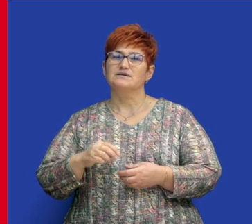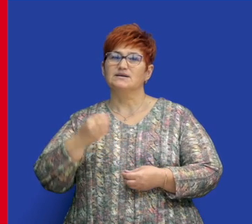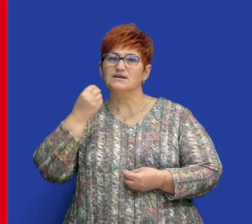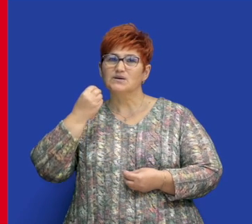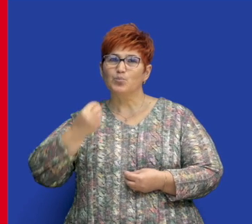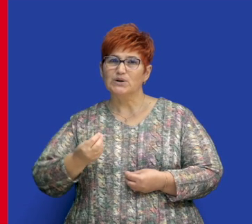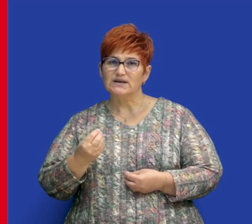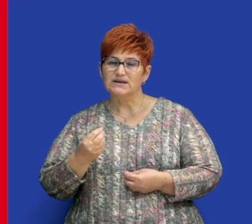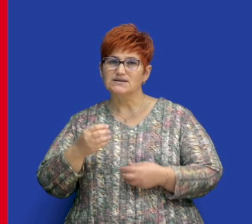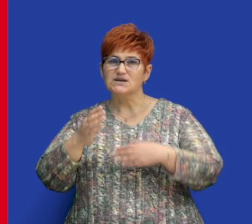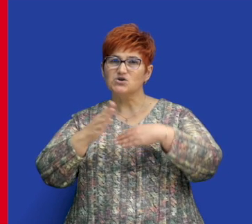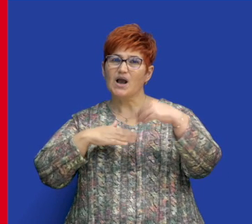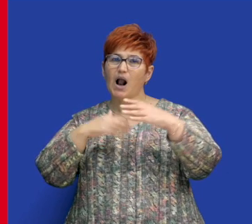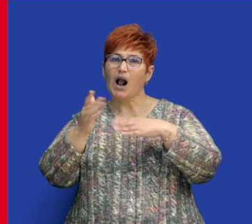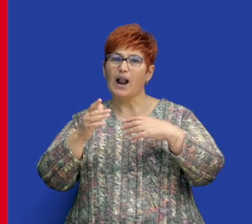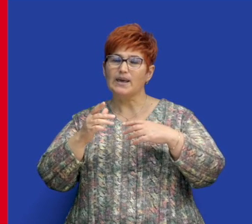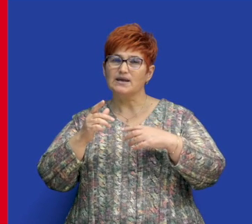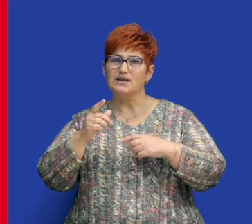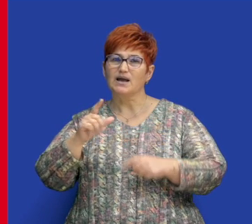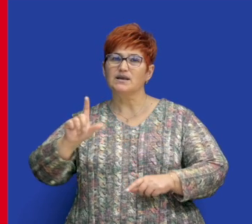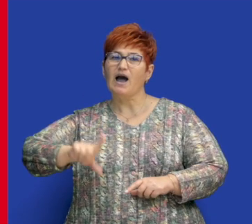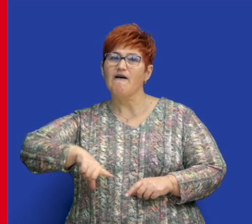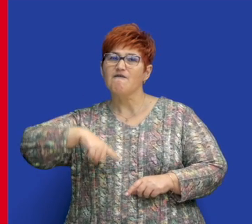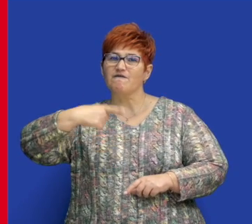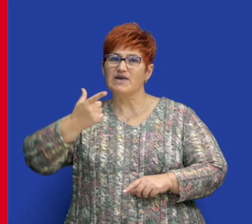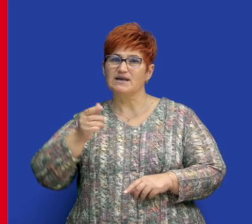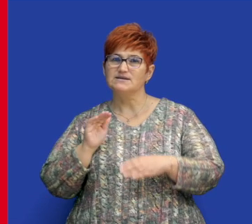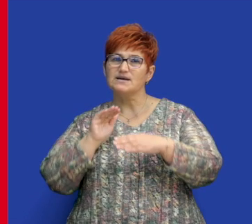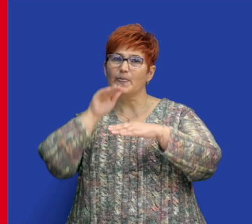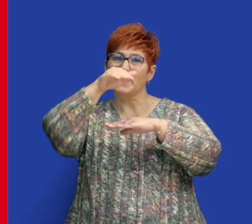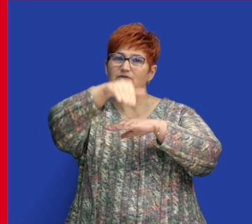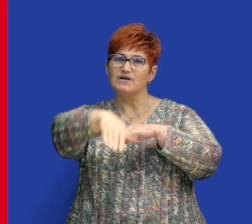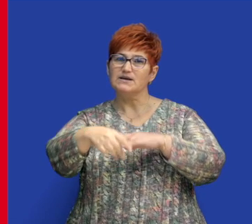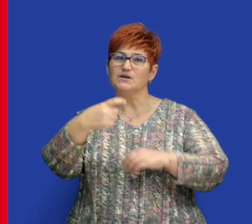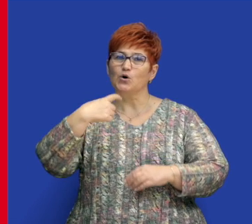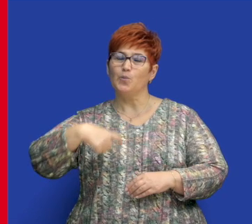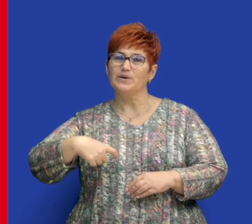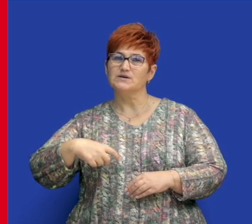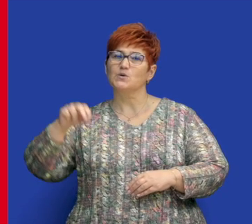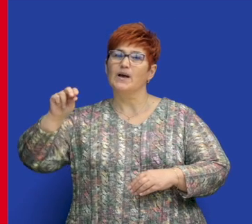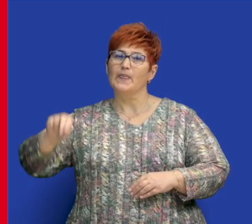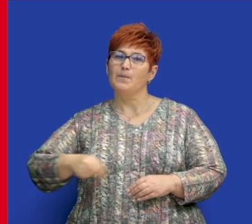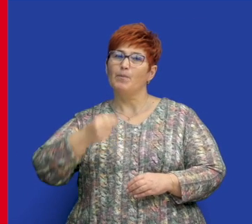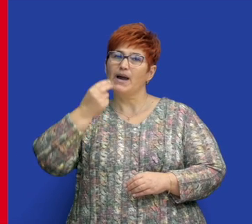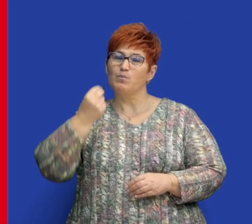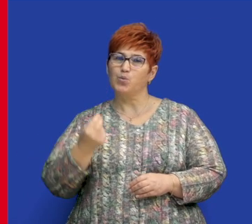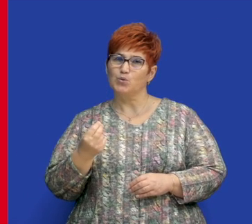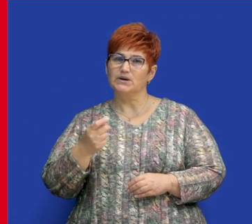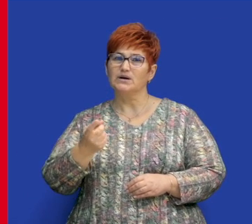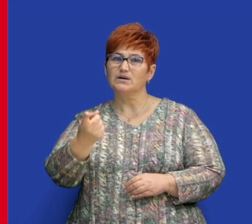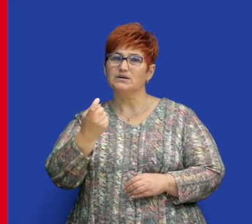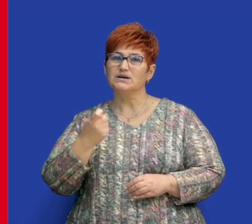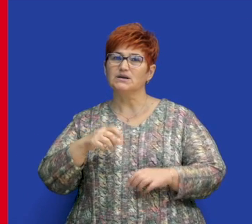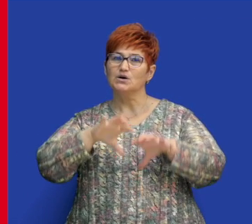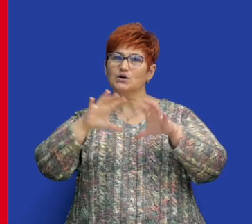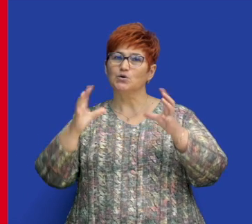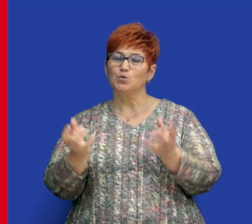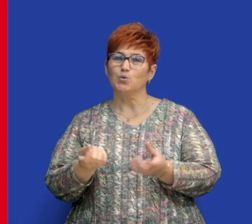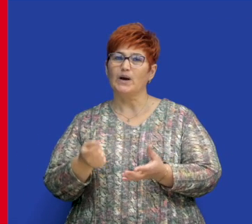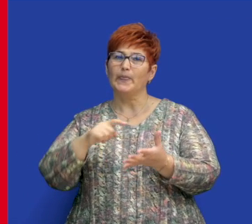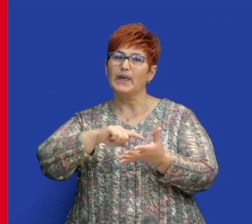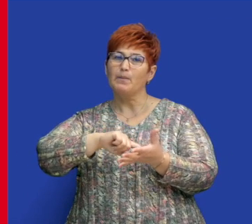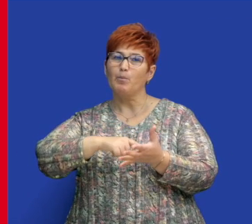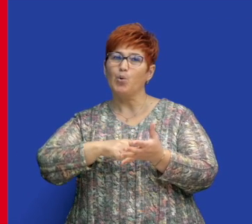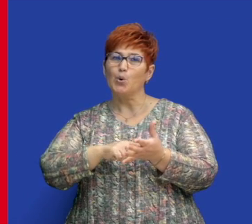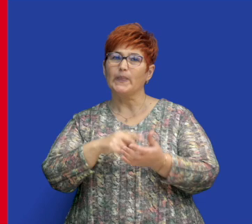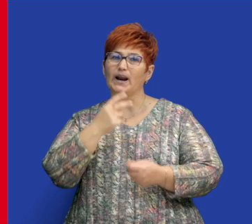szánt ajándék lehet csokoládéféleség és virág, de ne krizanténféleség. Az összes világvallás megtalálható,